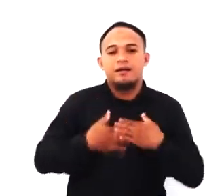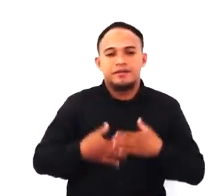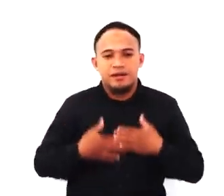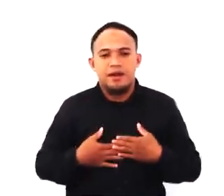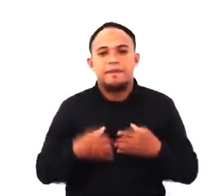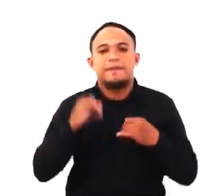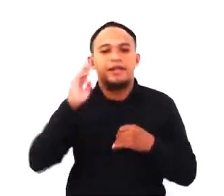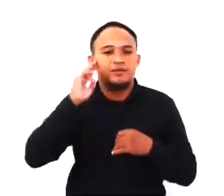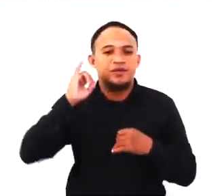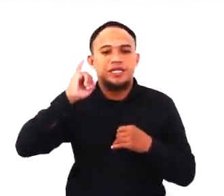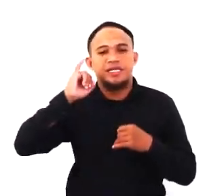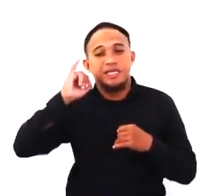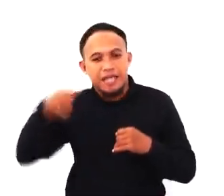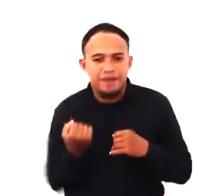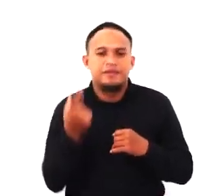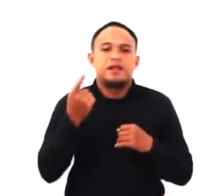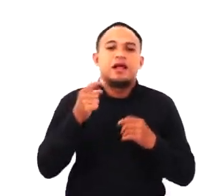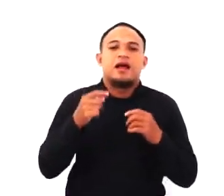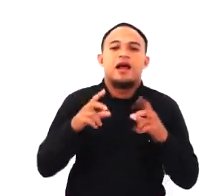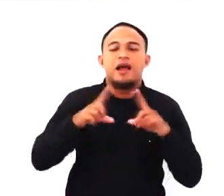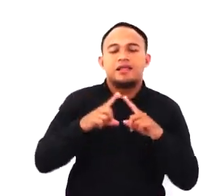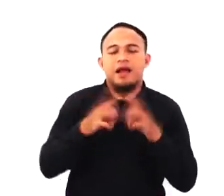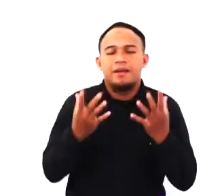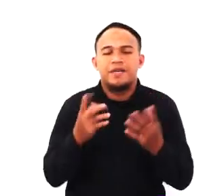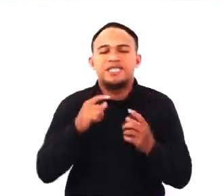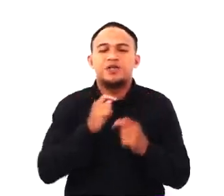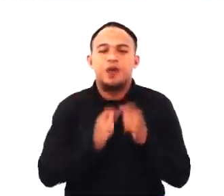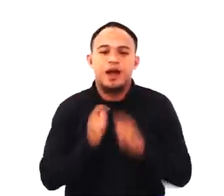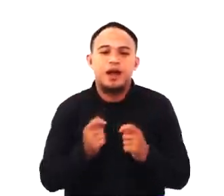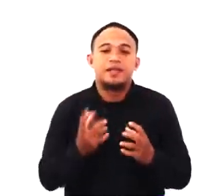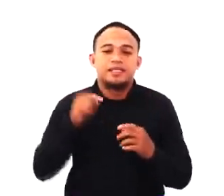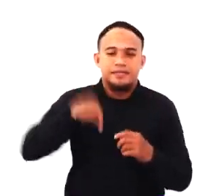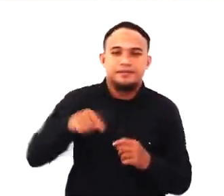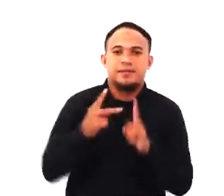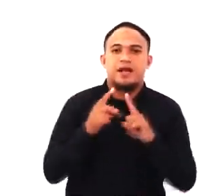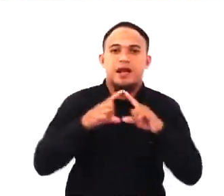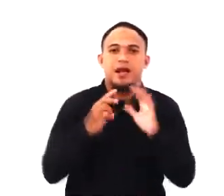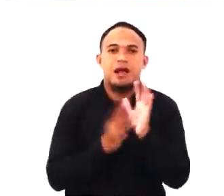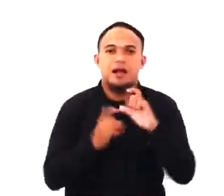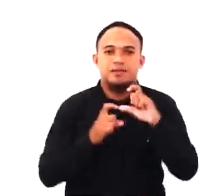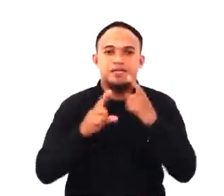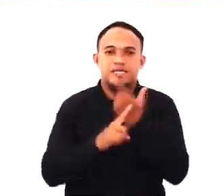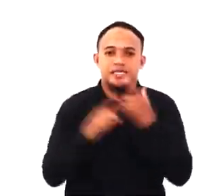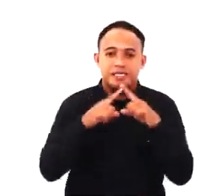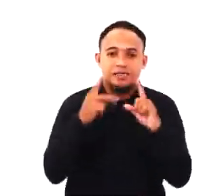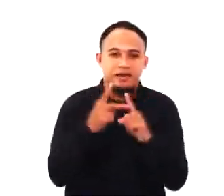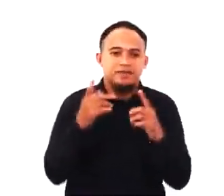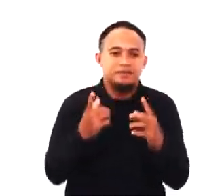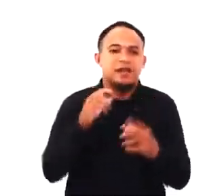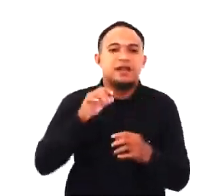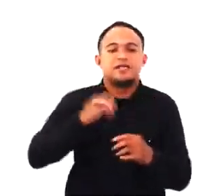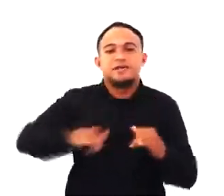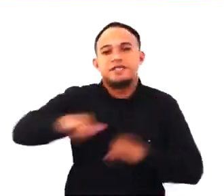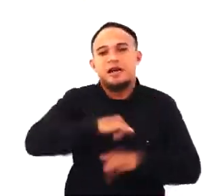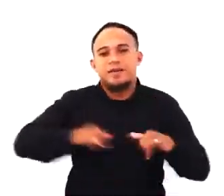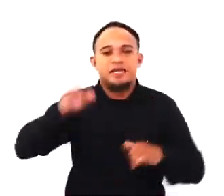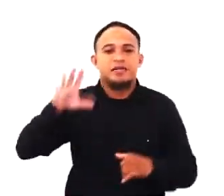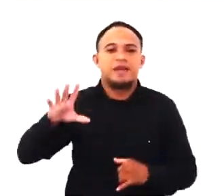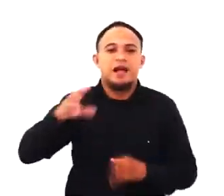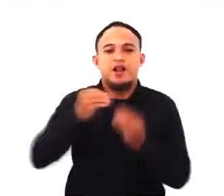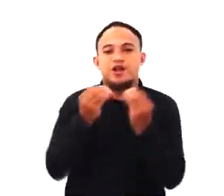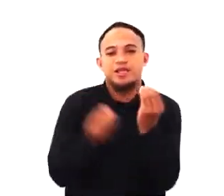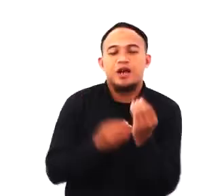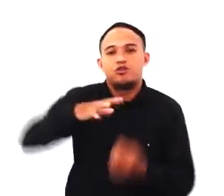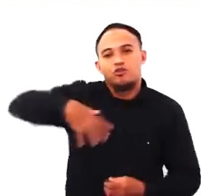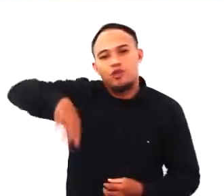iba akibat peristiwa ini. Hamsiah bersama 5 anggota keluarga lainnya kini tinggal menumpang di